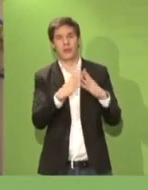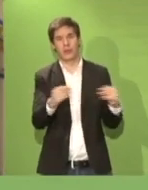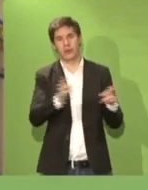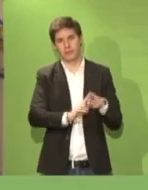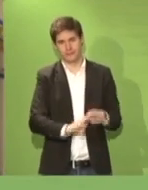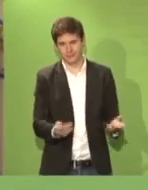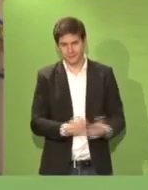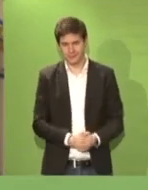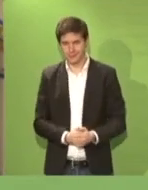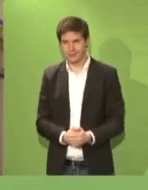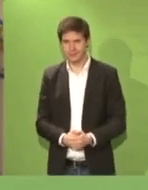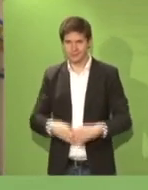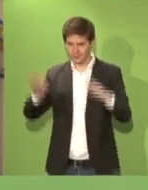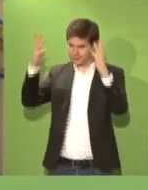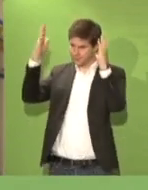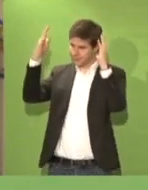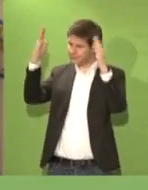beheben.